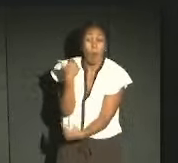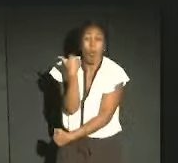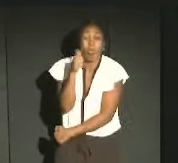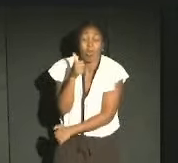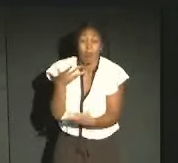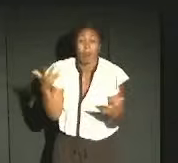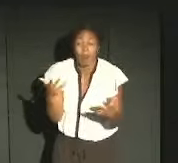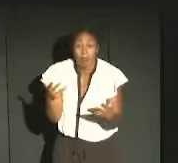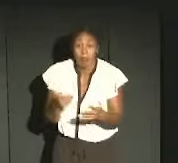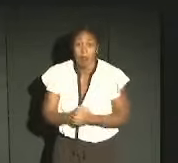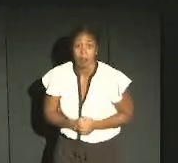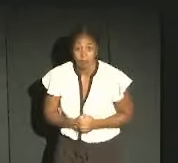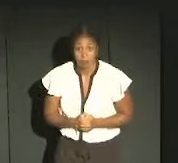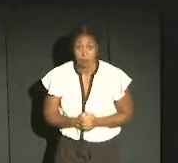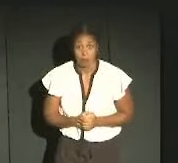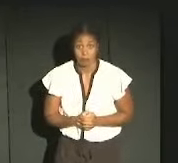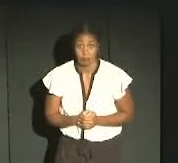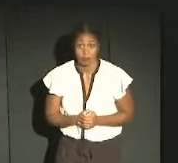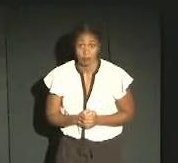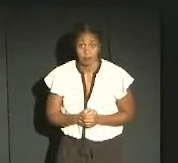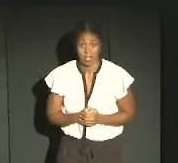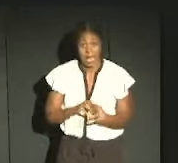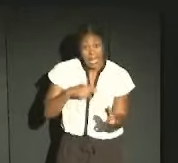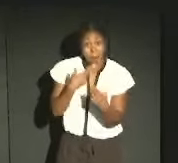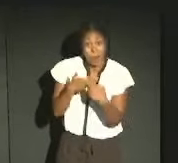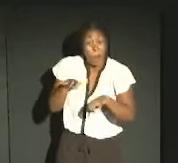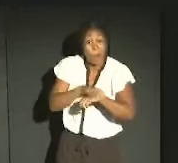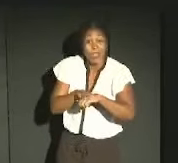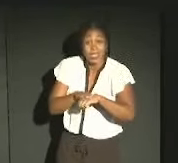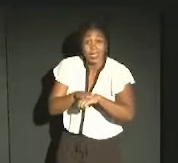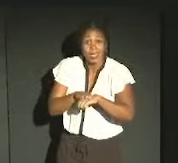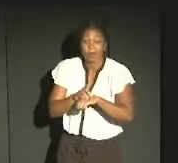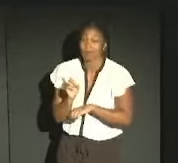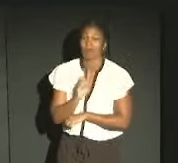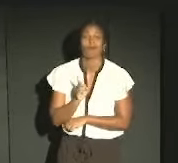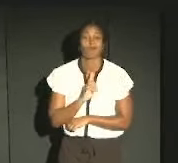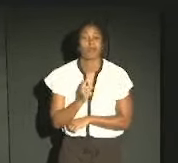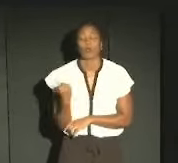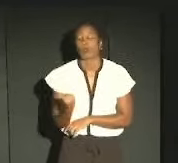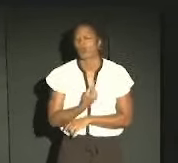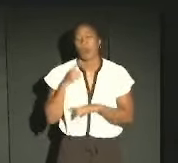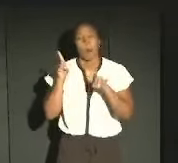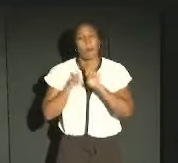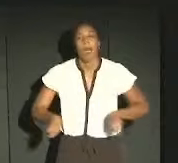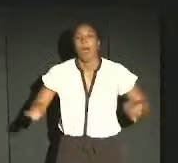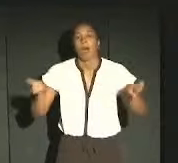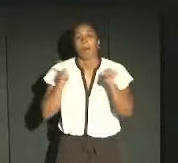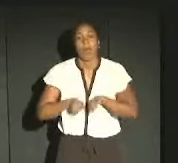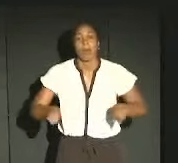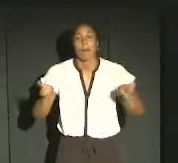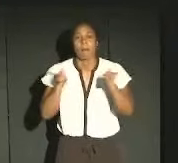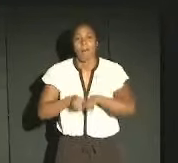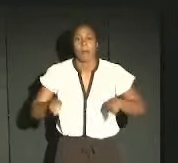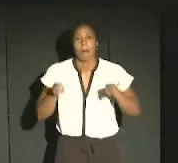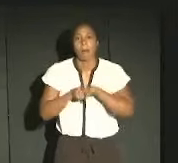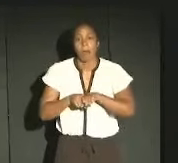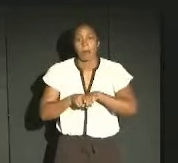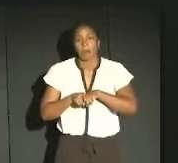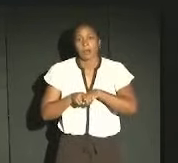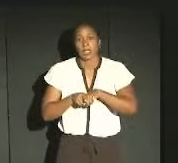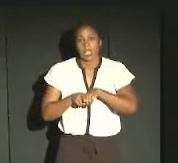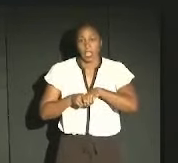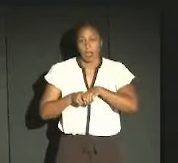pouvoir ça n'a jamais été des réponses politiques mais toujours la même réponse c'est-à-dire la matraque et